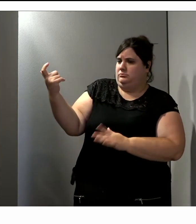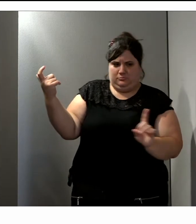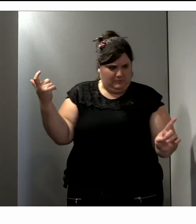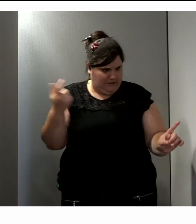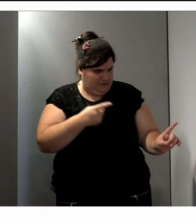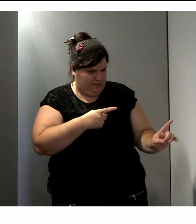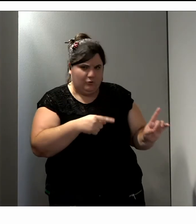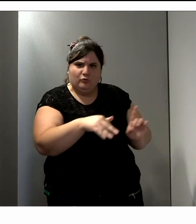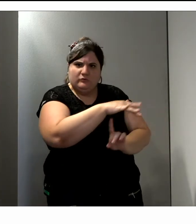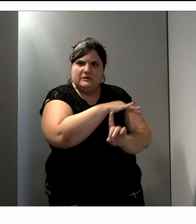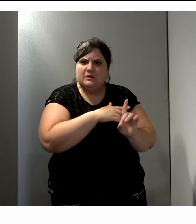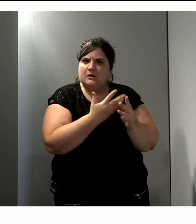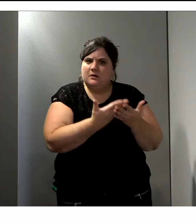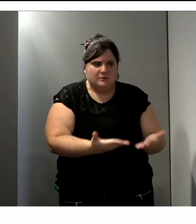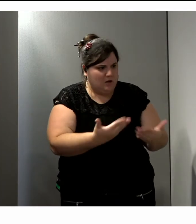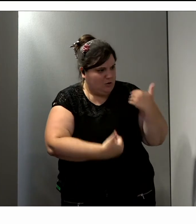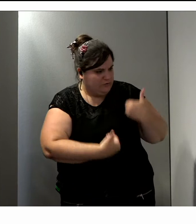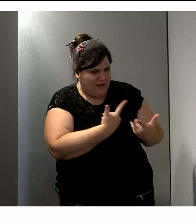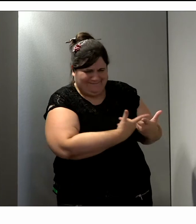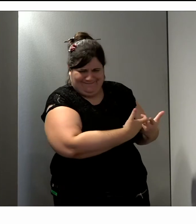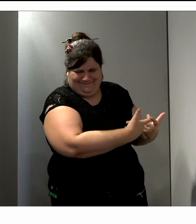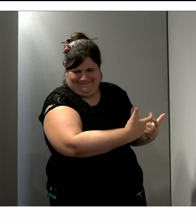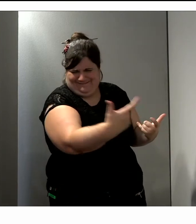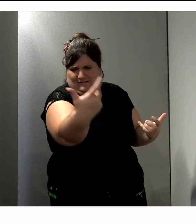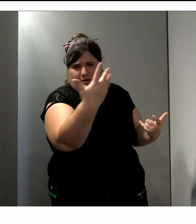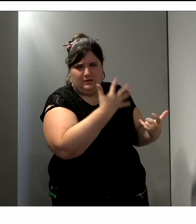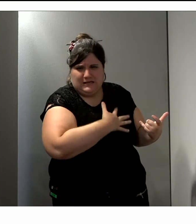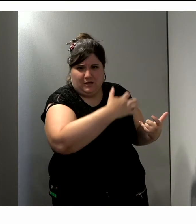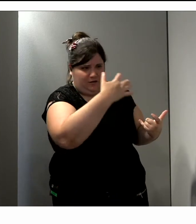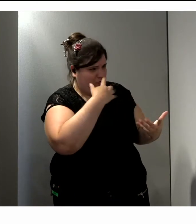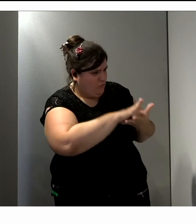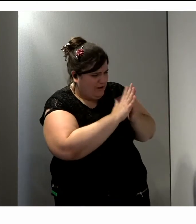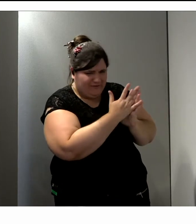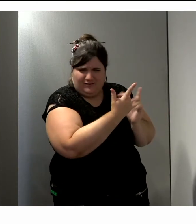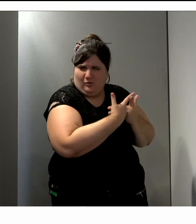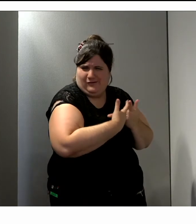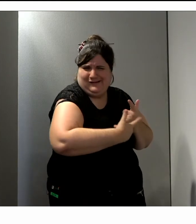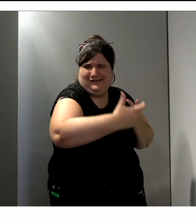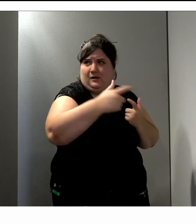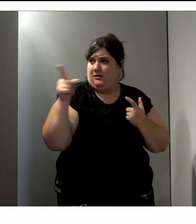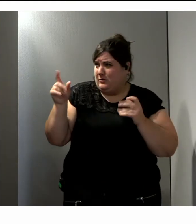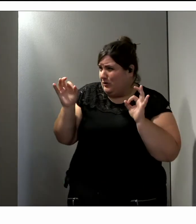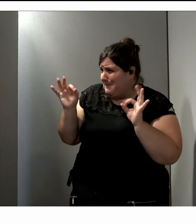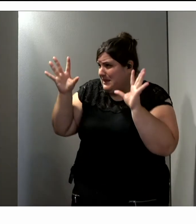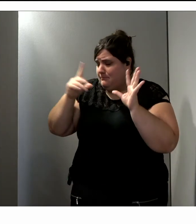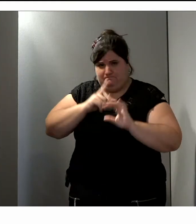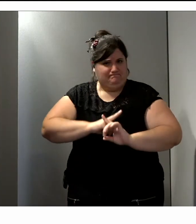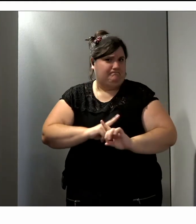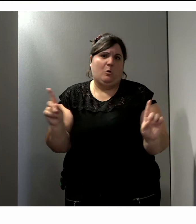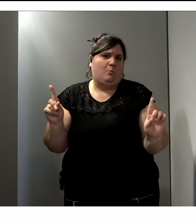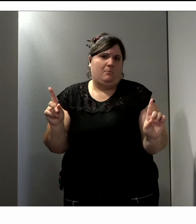la diversité la diversité des associations des personnes handicapées qui